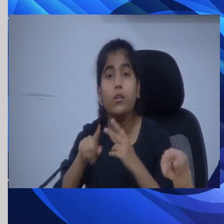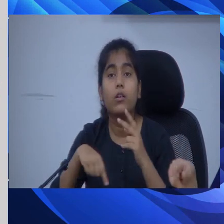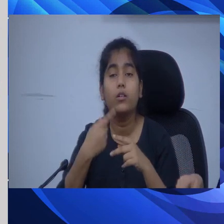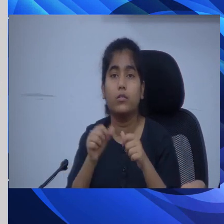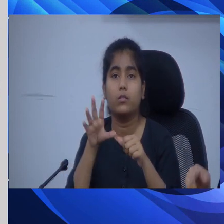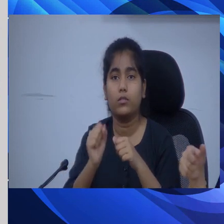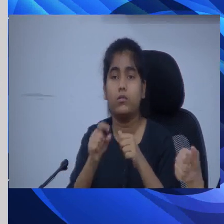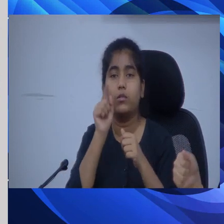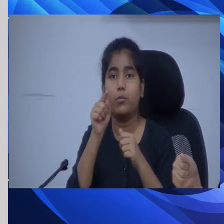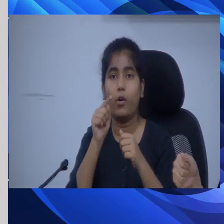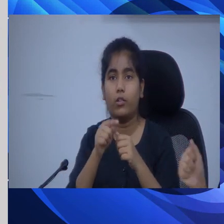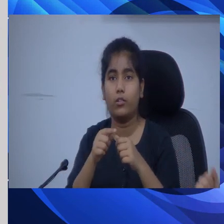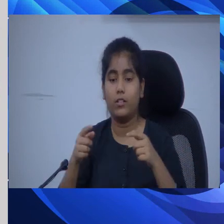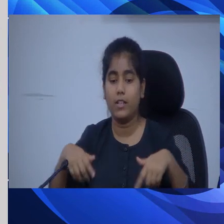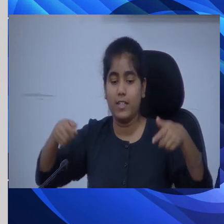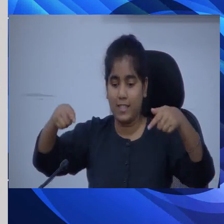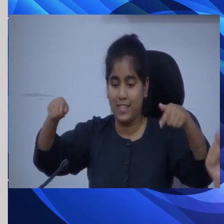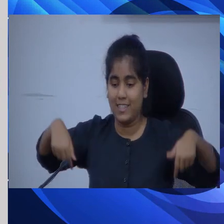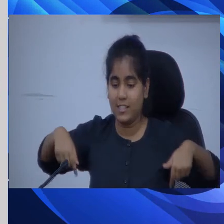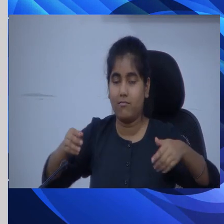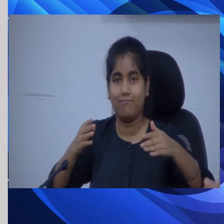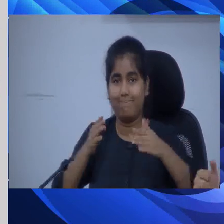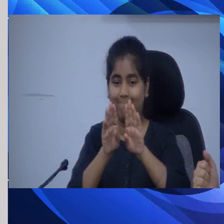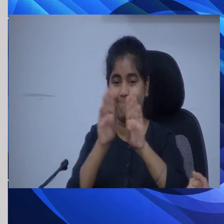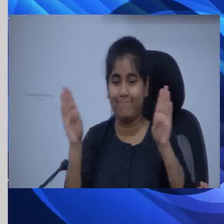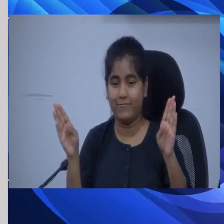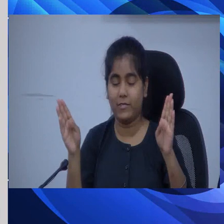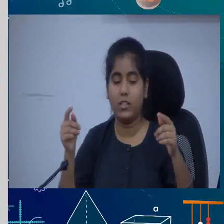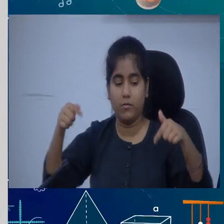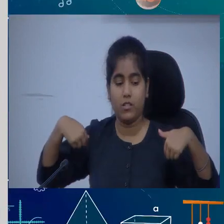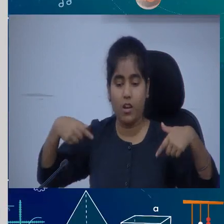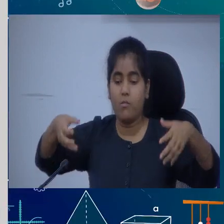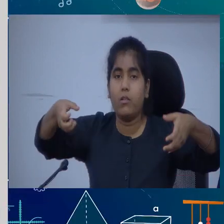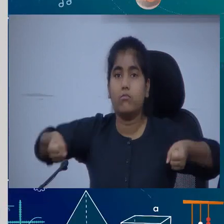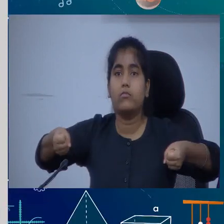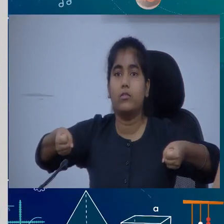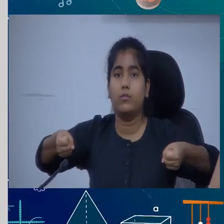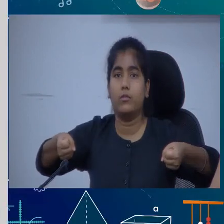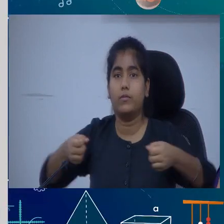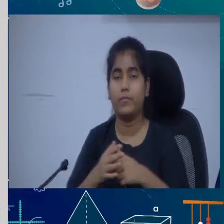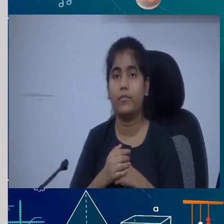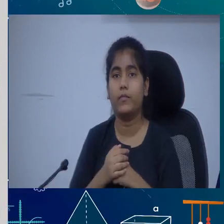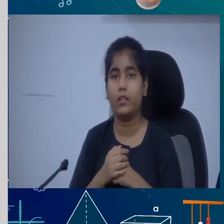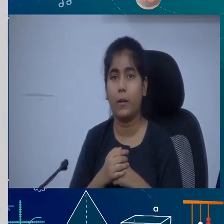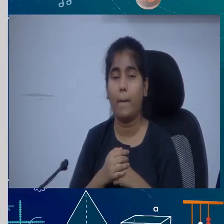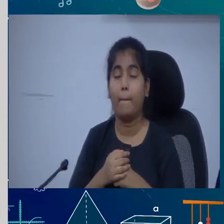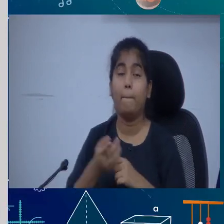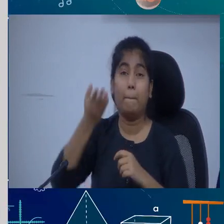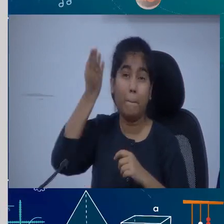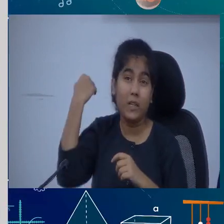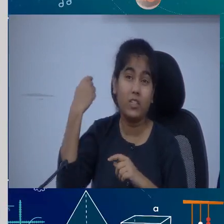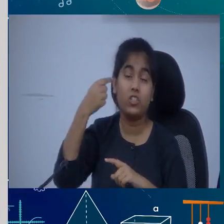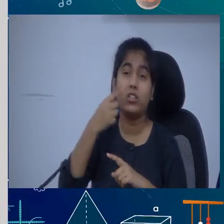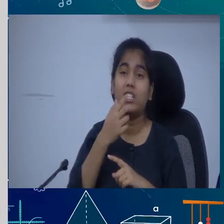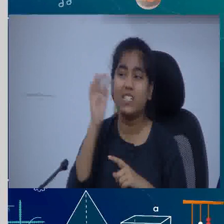क्योंकि आपका डोर ही वाइड इनफ नहीं है. अंदर जाने के बाद दूसरे उसके सुगम्य पहलू ये होते हैं कि उसके पास साइडों में उसको पकड़ने के लिए ग्रैब बार्स होनी चाहिए तीनों तरफ,